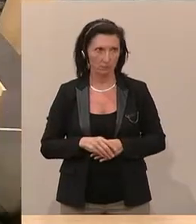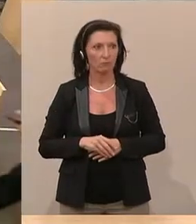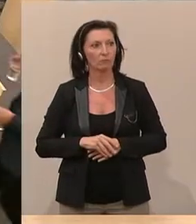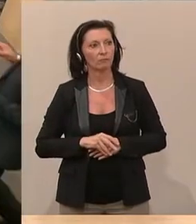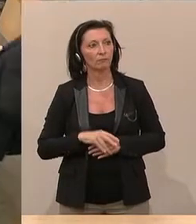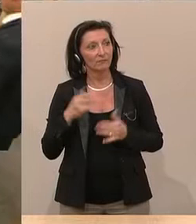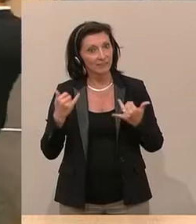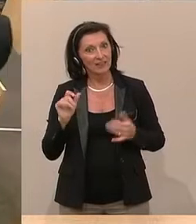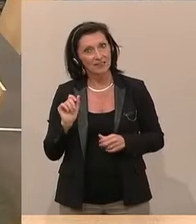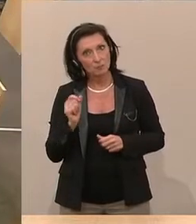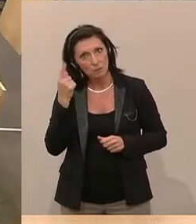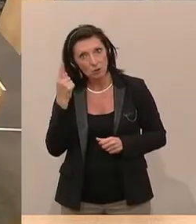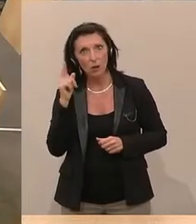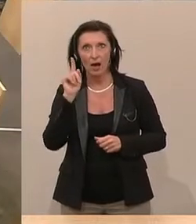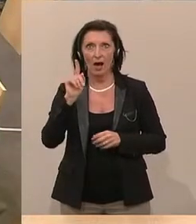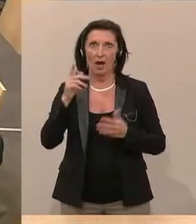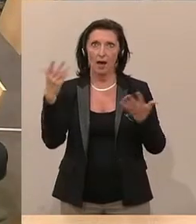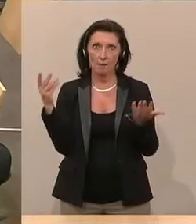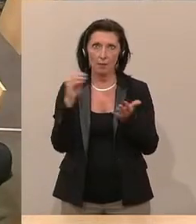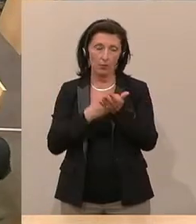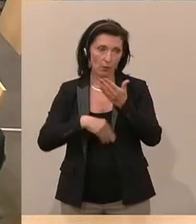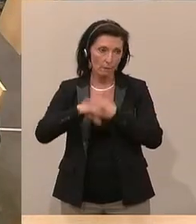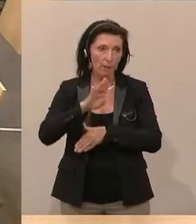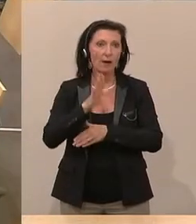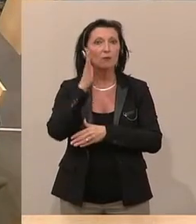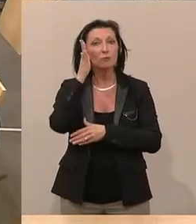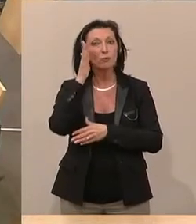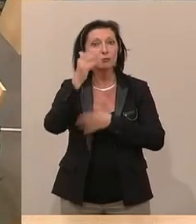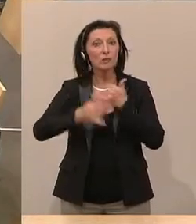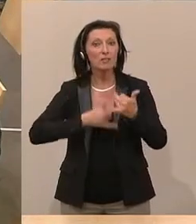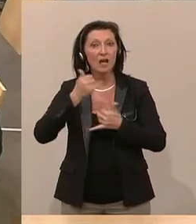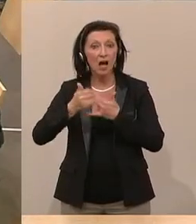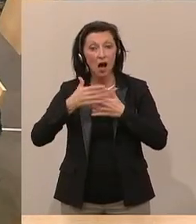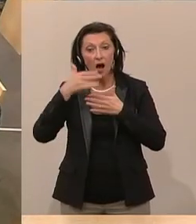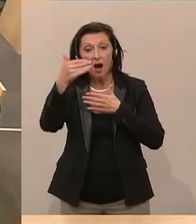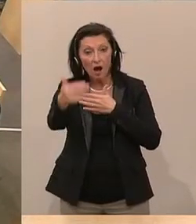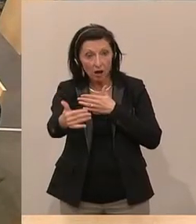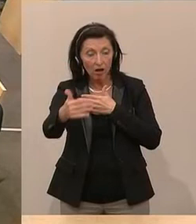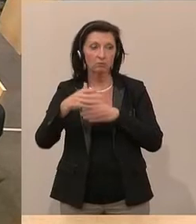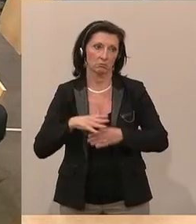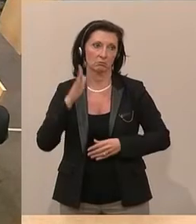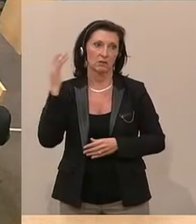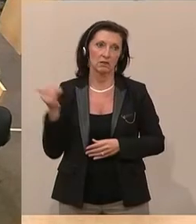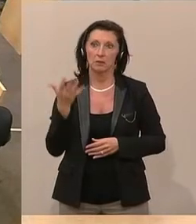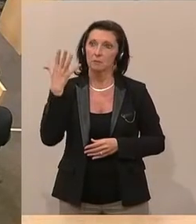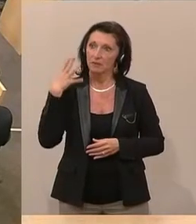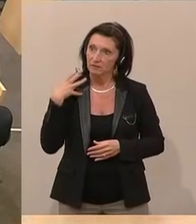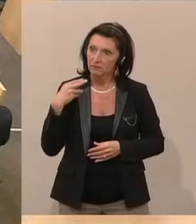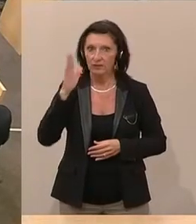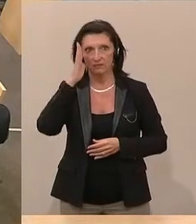Jetzt insbesondere, aber darüber hinaus, und das werden wir natürlich auch in den kommenden Jahren, die vor uns liegen, auch immer wieder auch nach vorne